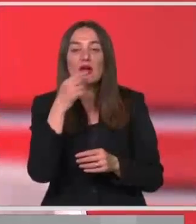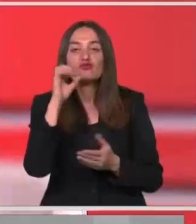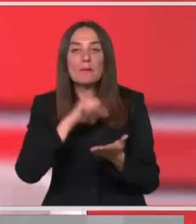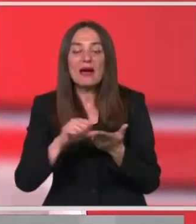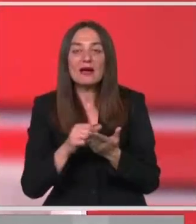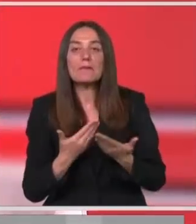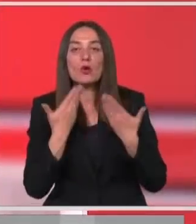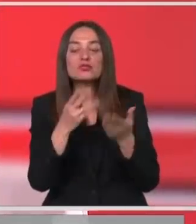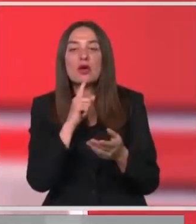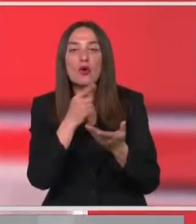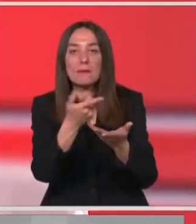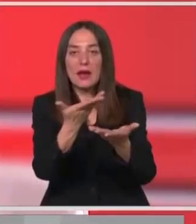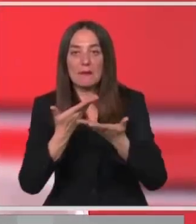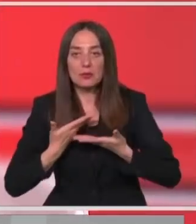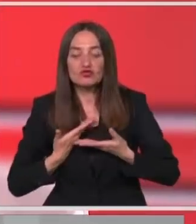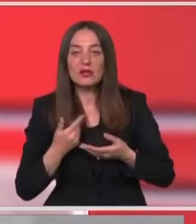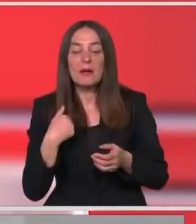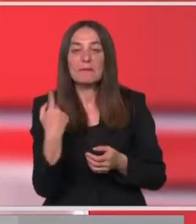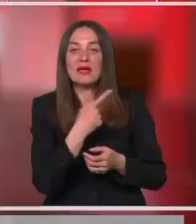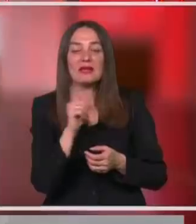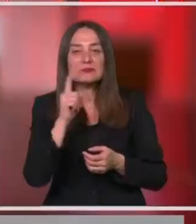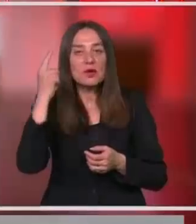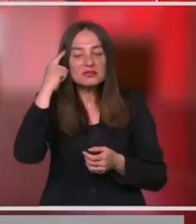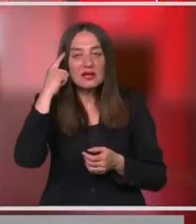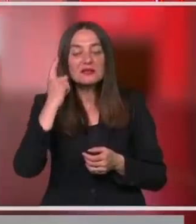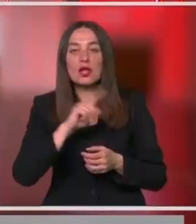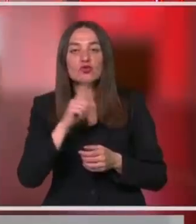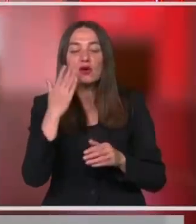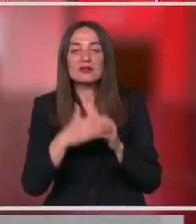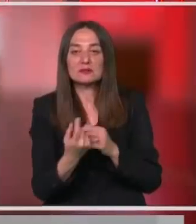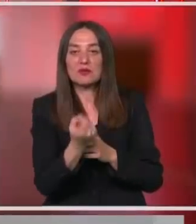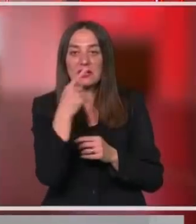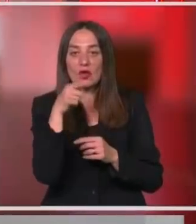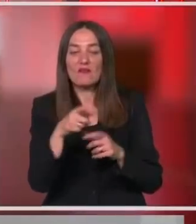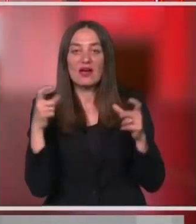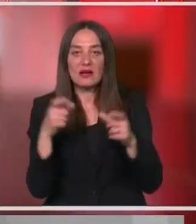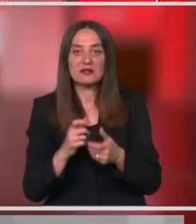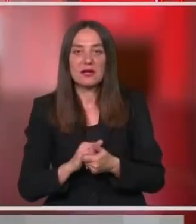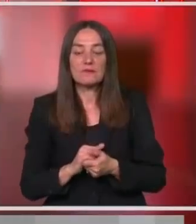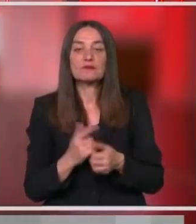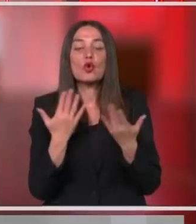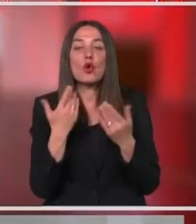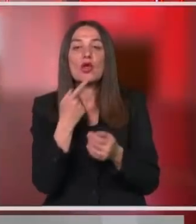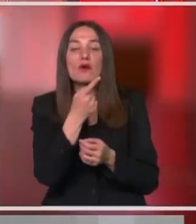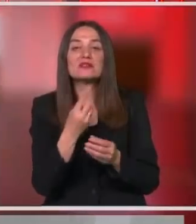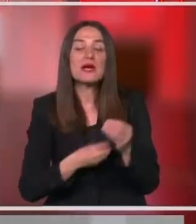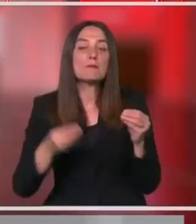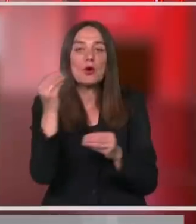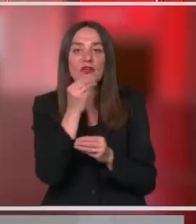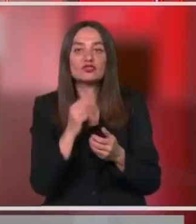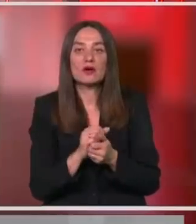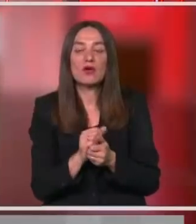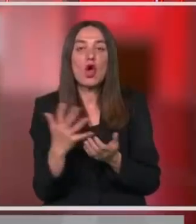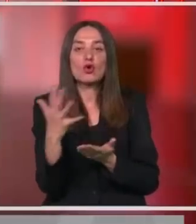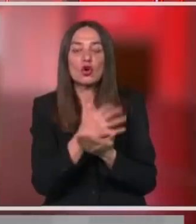i uslugama koje nam pružate, mi nismo saznali dok nas nije zadesila ova kriza. Koliko vam se